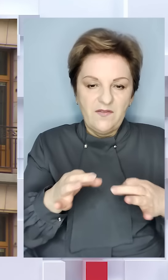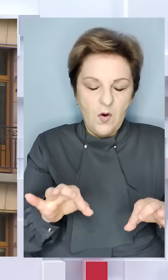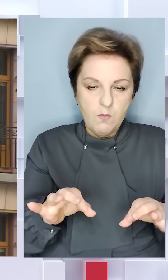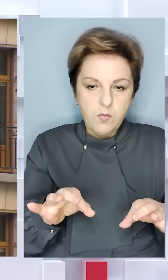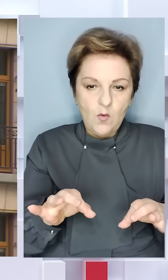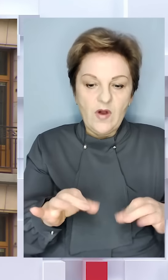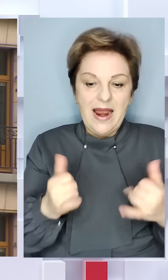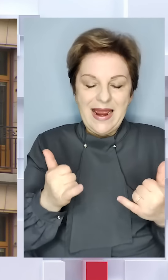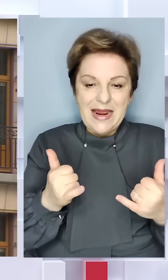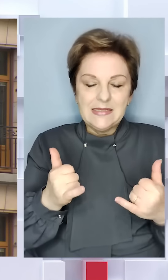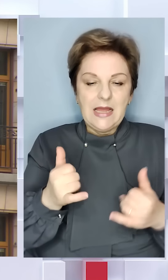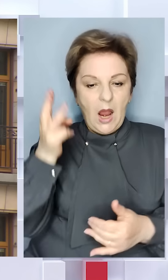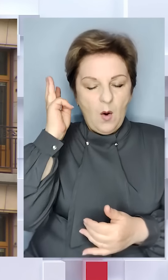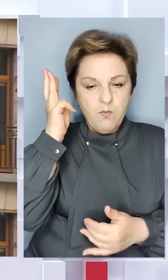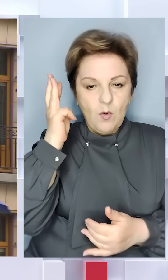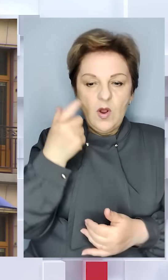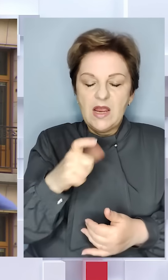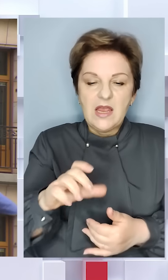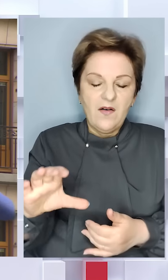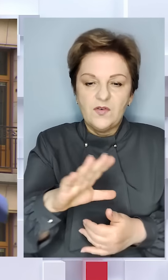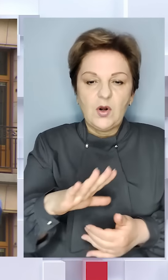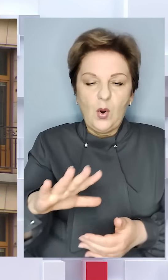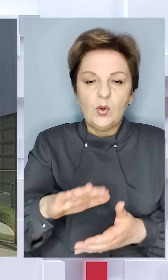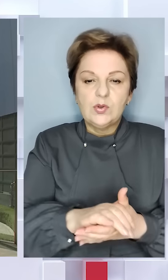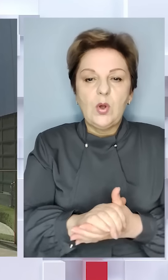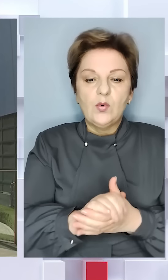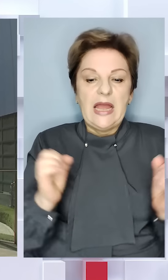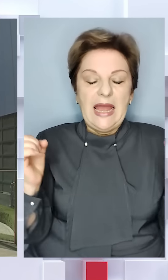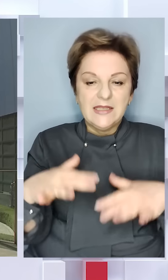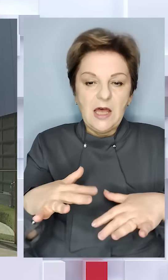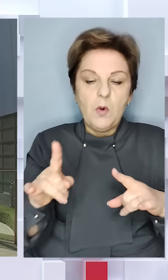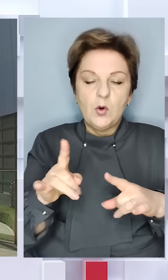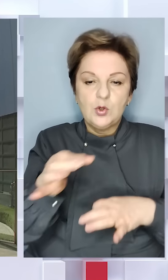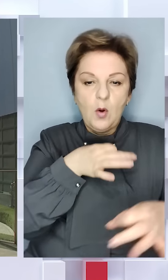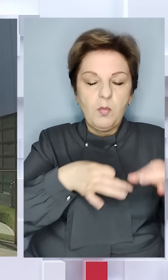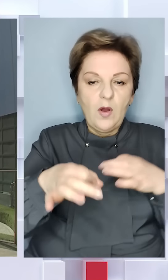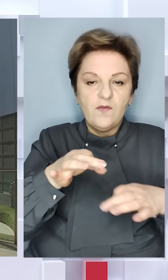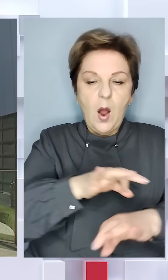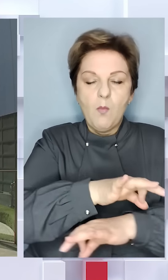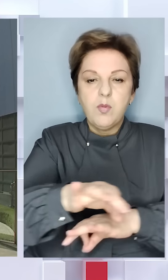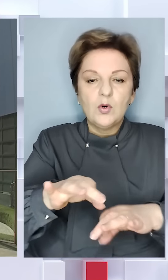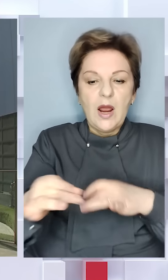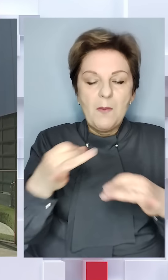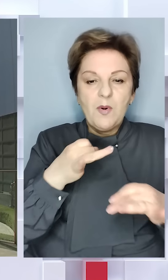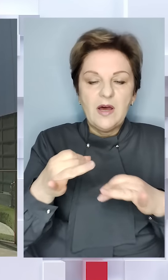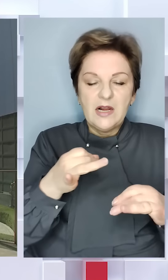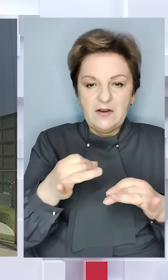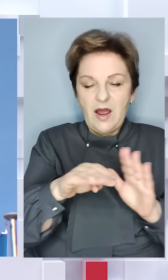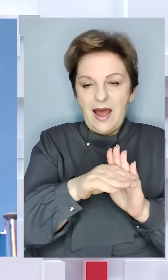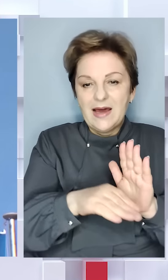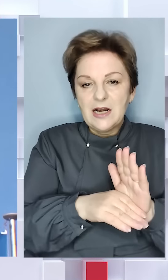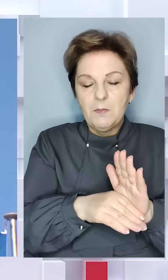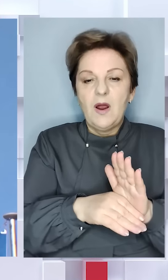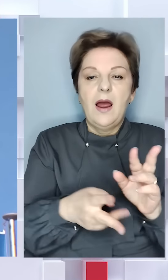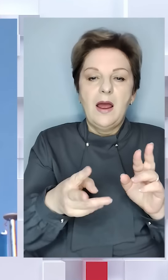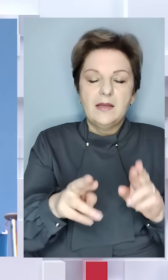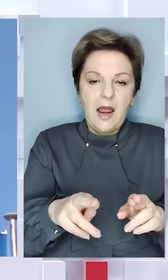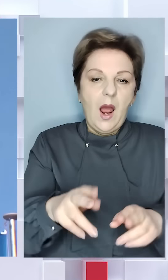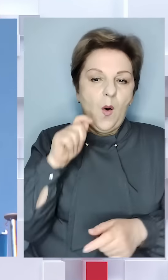Йозвяк. Нині посли Євросоюзу зібралися у Брюсселі, щоб обговорити проєкт переговорних рамок Єврокомісії для України та